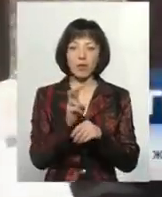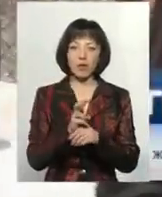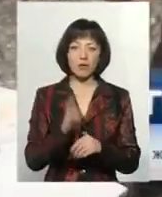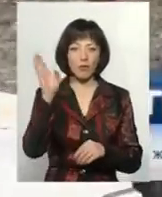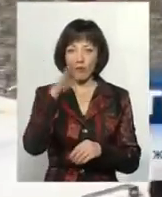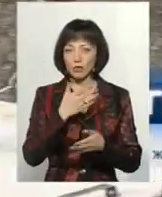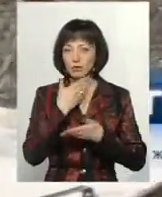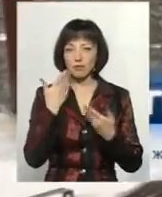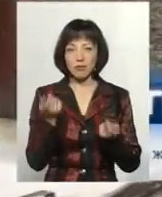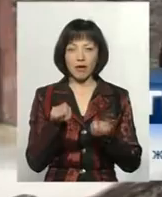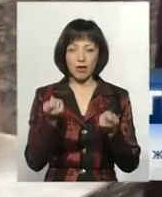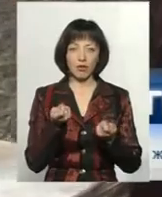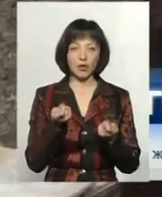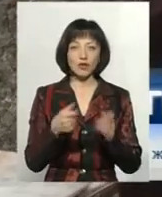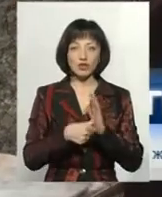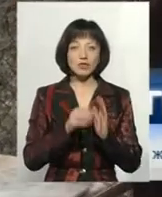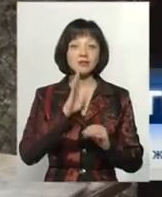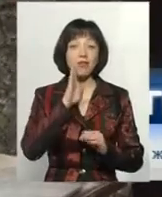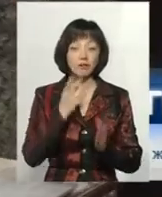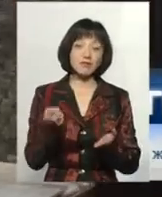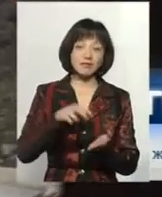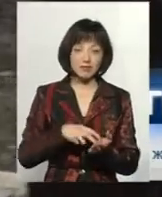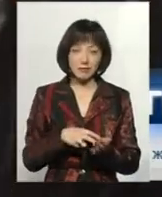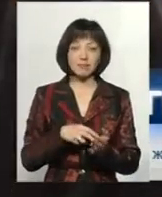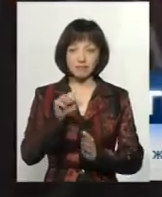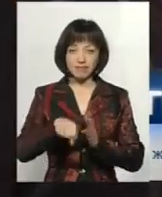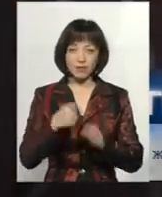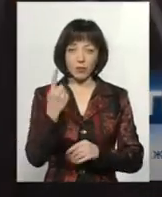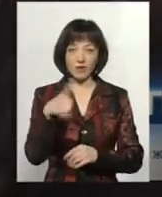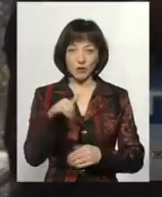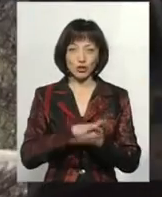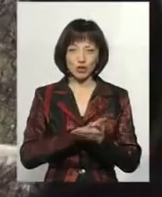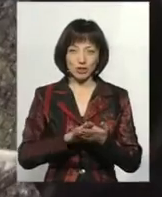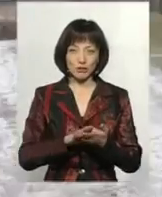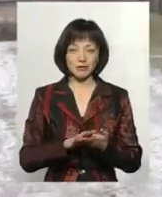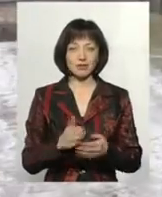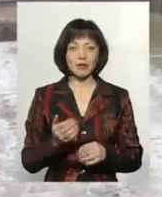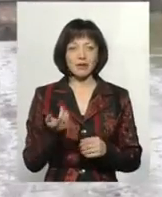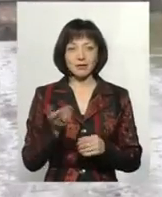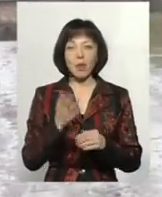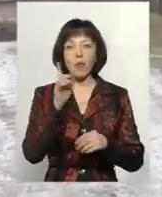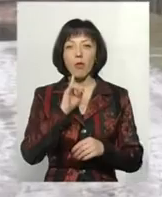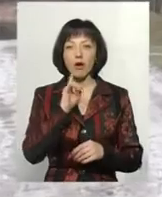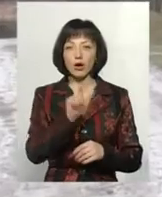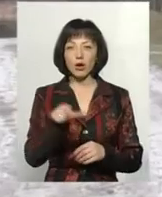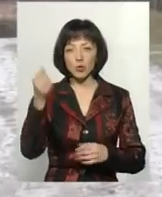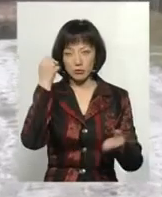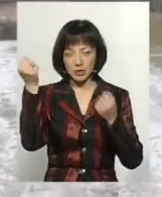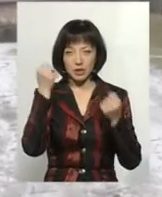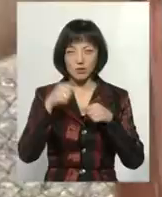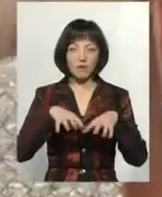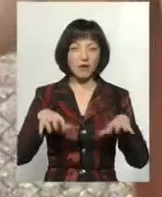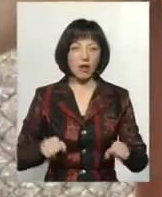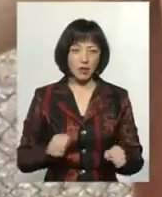води. Да, як в 6 годин станеш, то ще набереш відро чистої, раніше було. Поки пересічні краяни бідкаються,